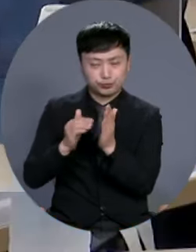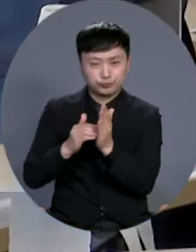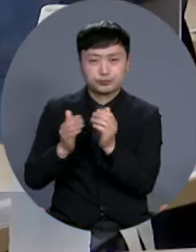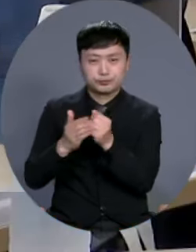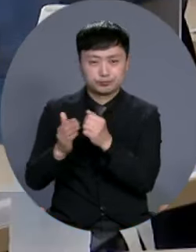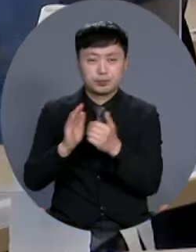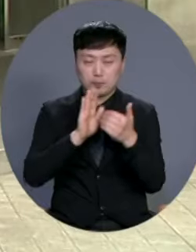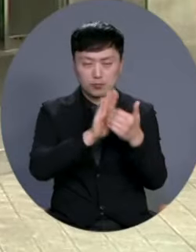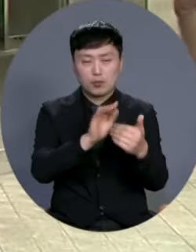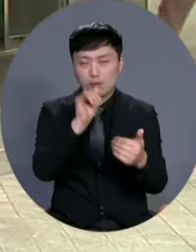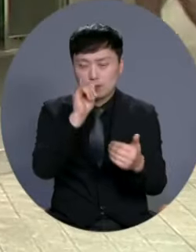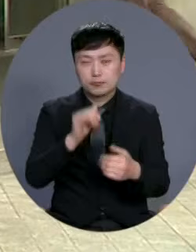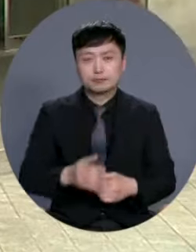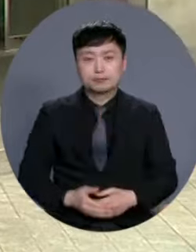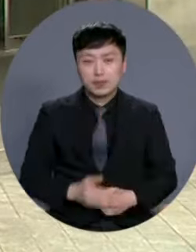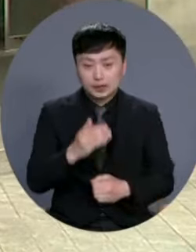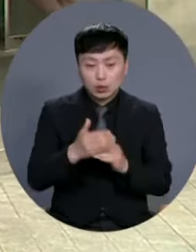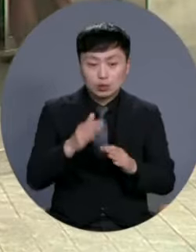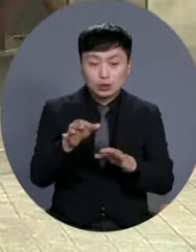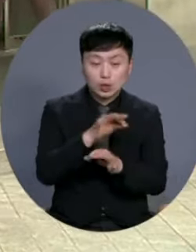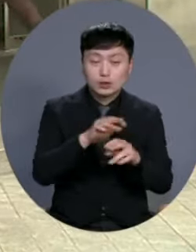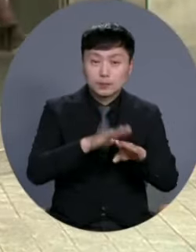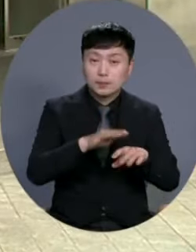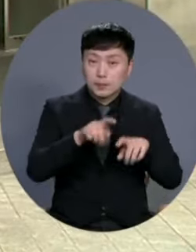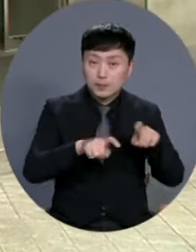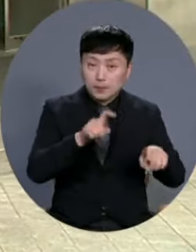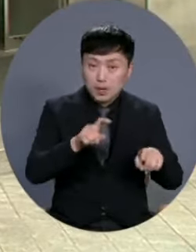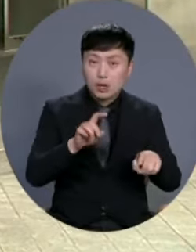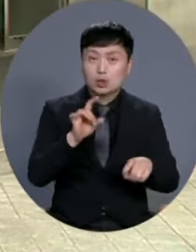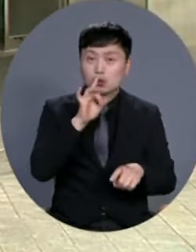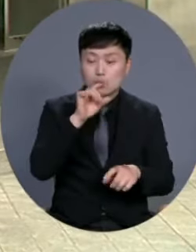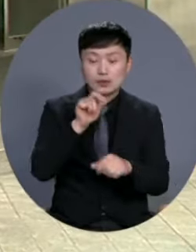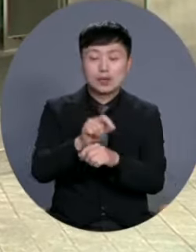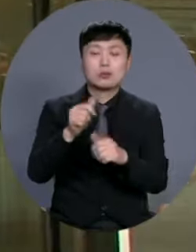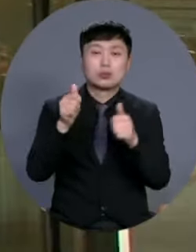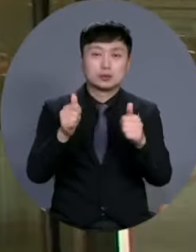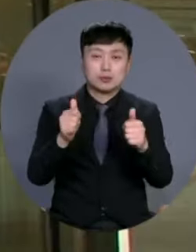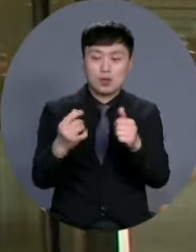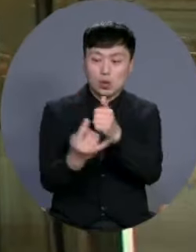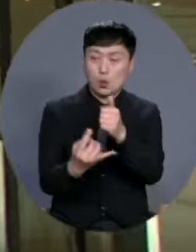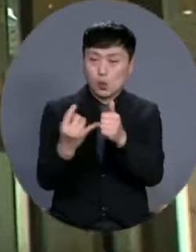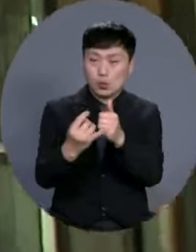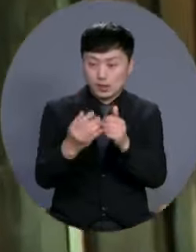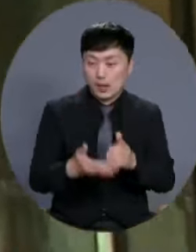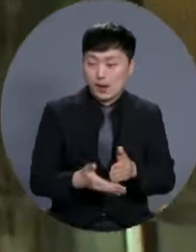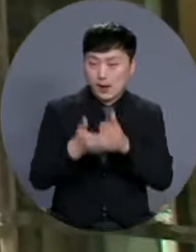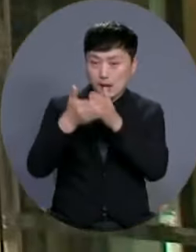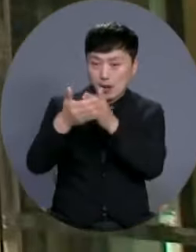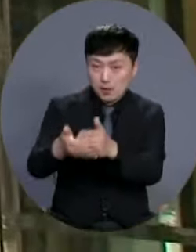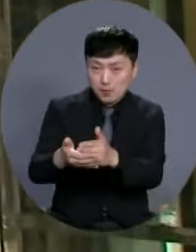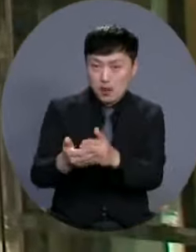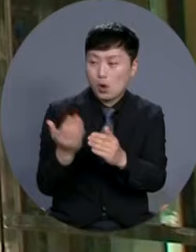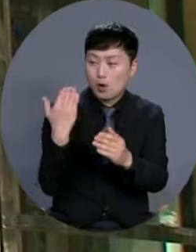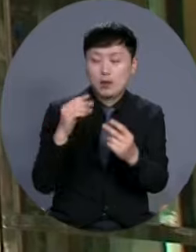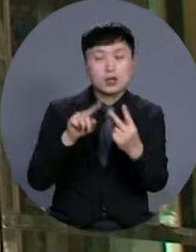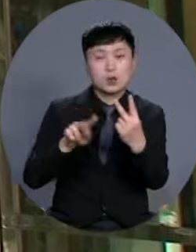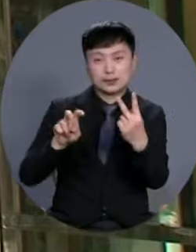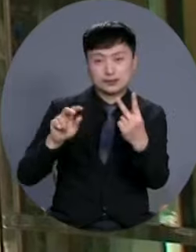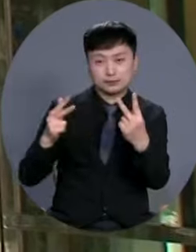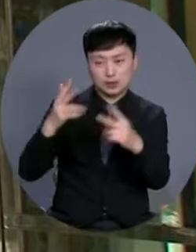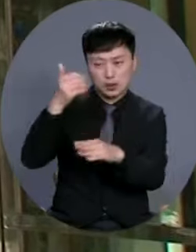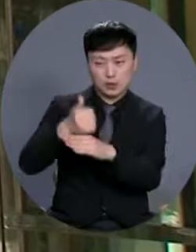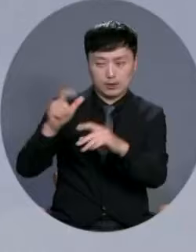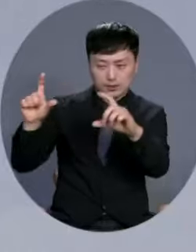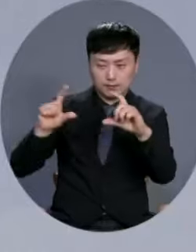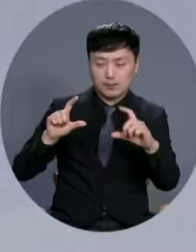거부했습니다. 이에 대해 대구경실련이 중앙행정심판위원회에 행정심판을 청구했고, 지난 2월 27일 그